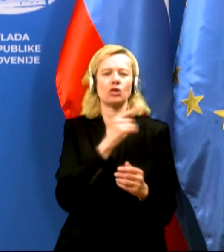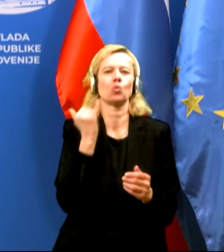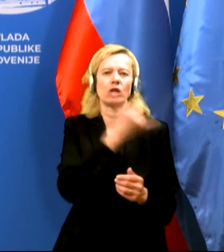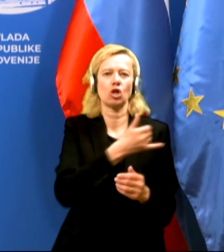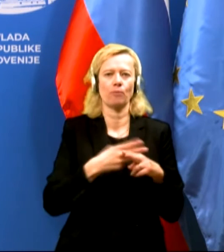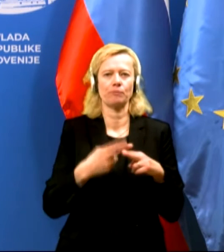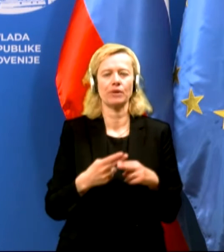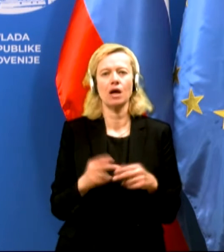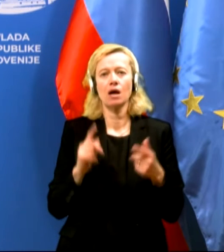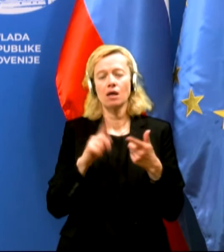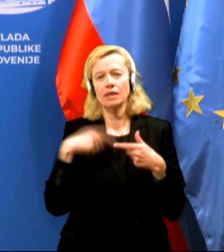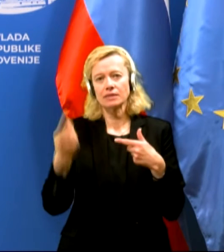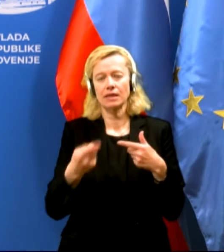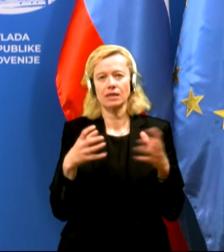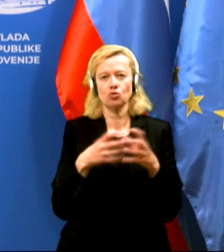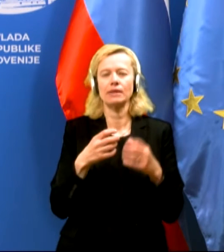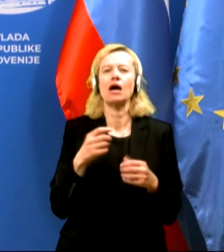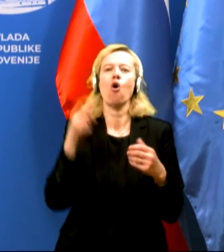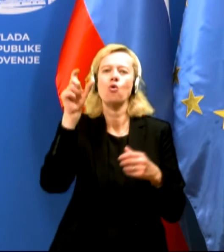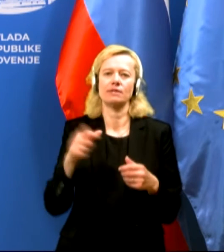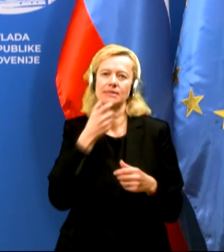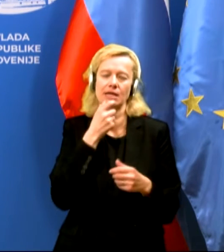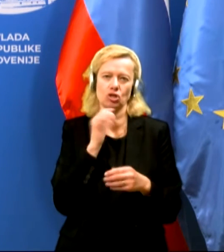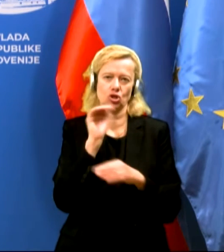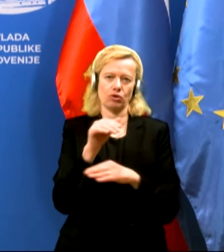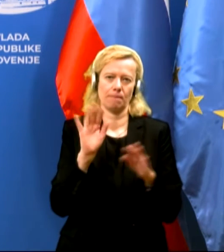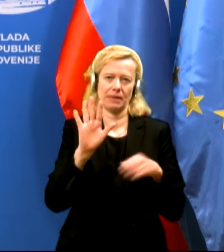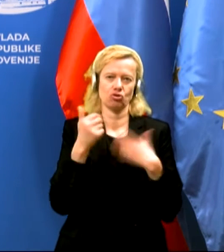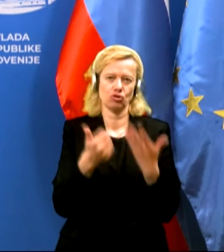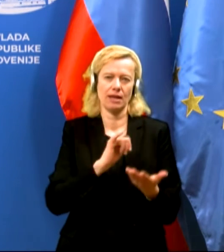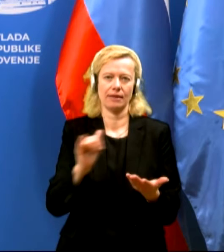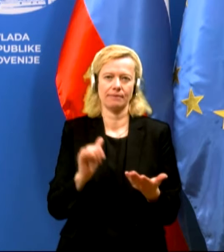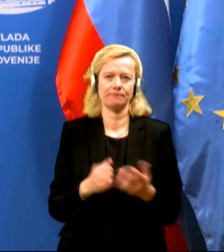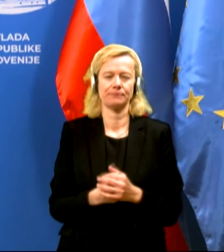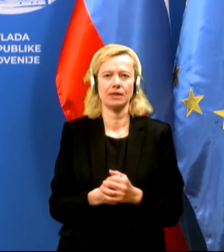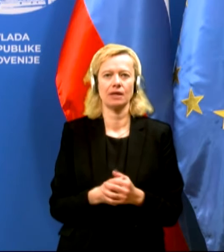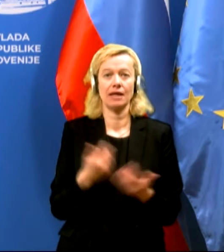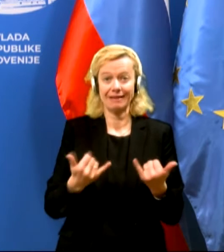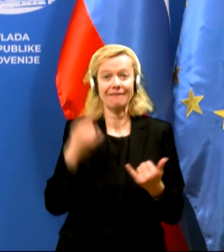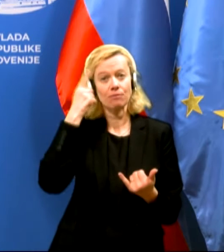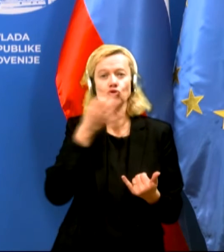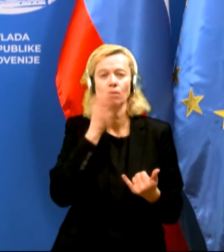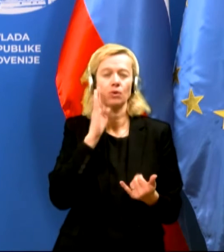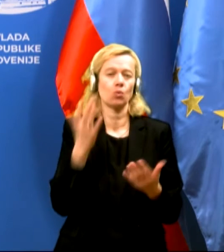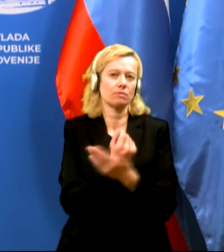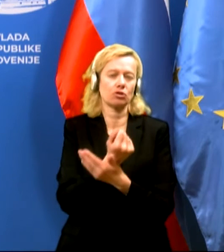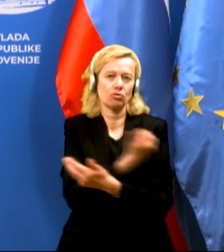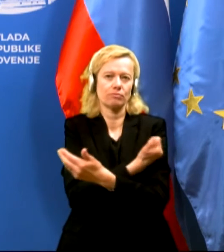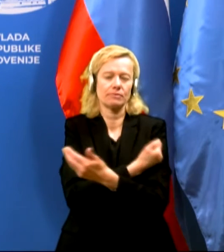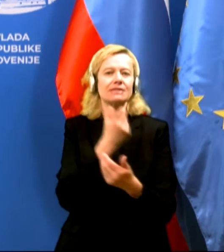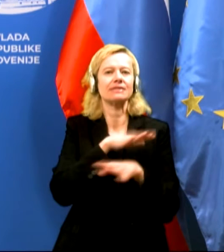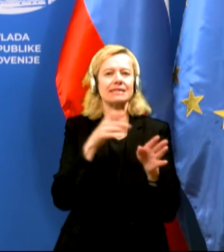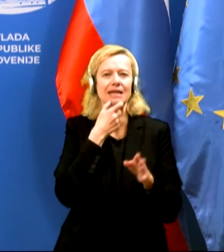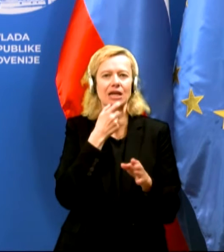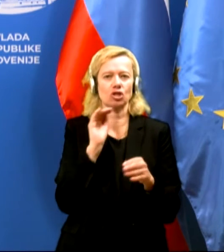Naslednja skupina so seveda osebe starejše od 65 let. Danes vemo, da če bi uspešno precepali vse starejše od